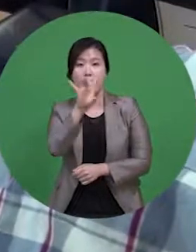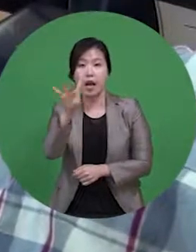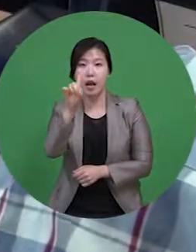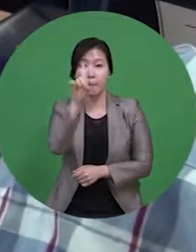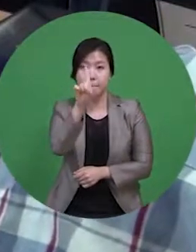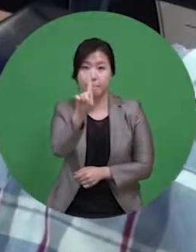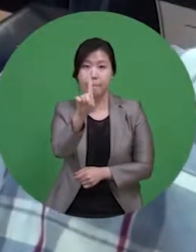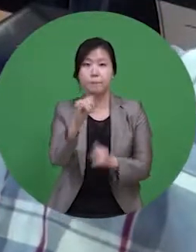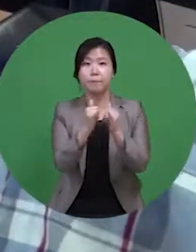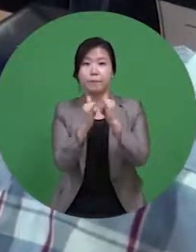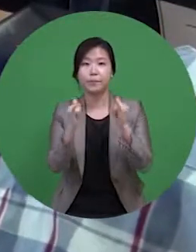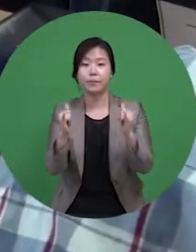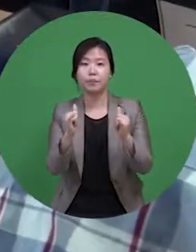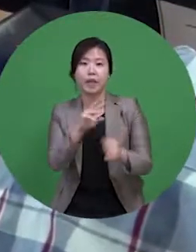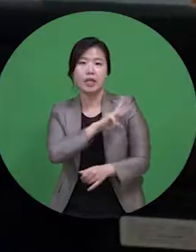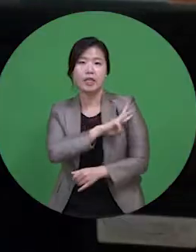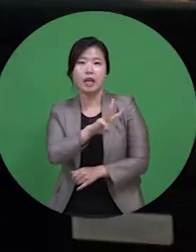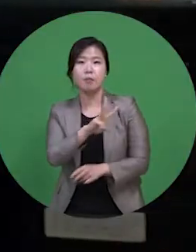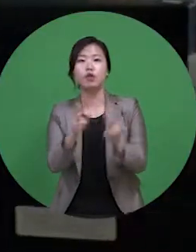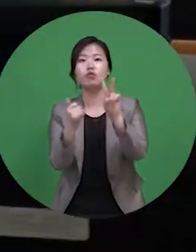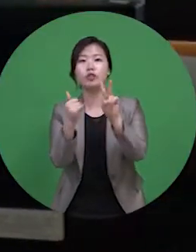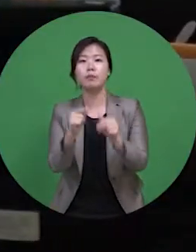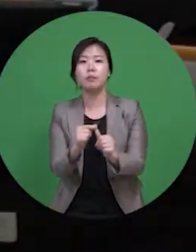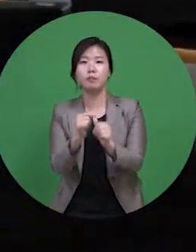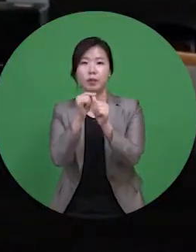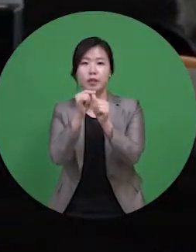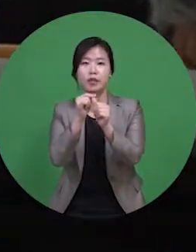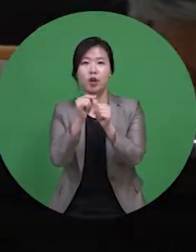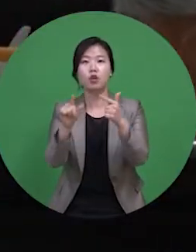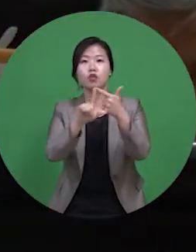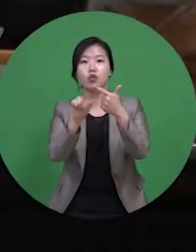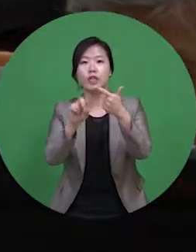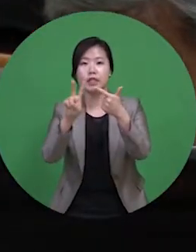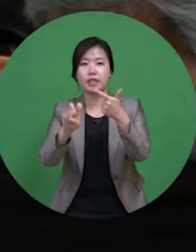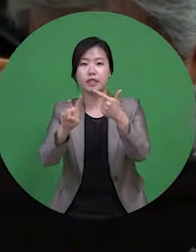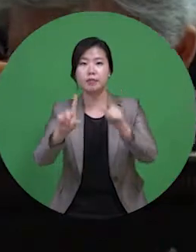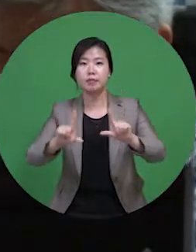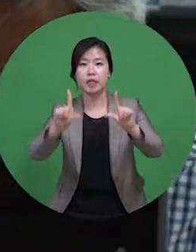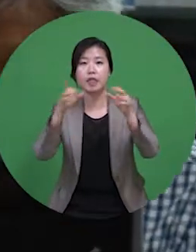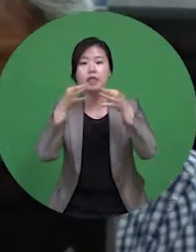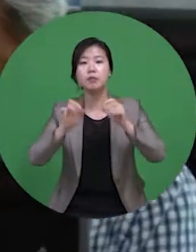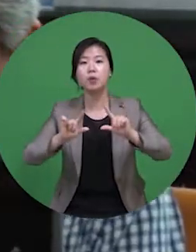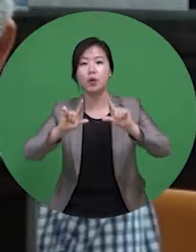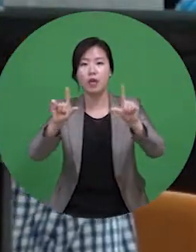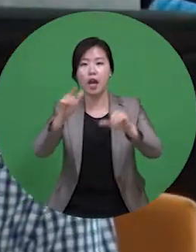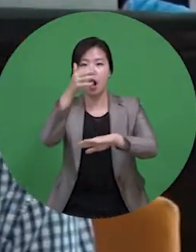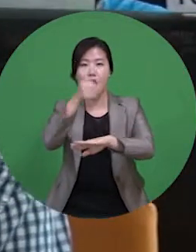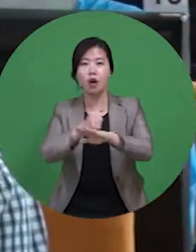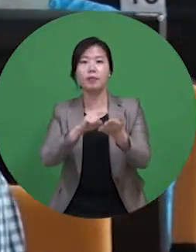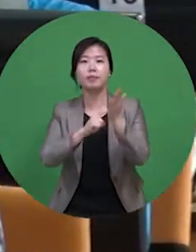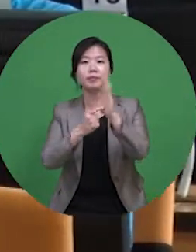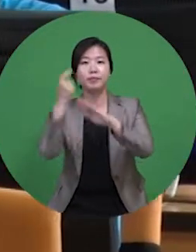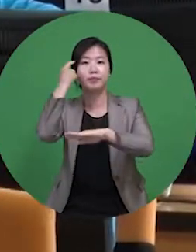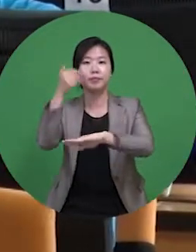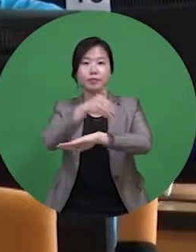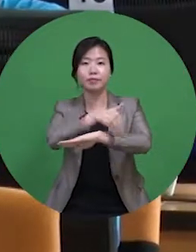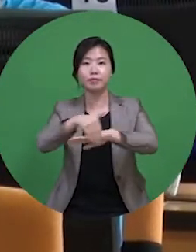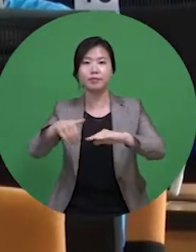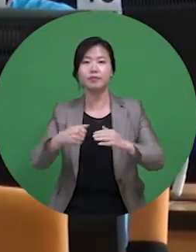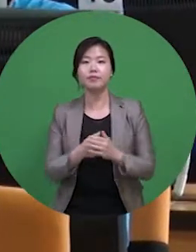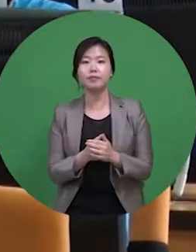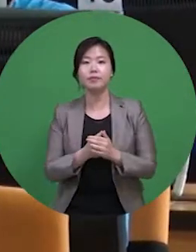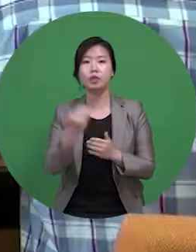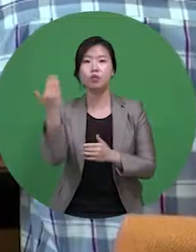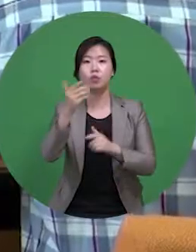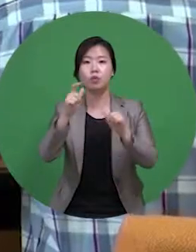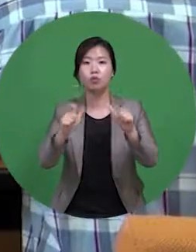최우수상과 우수상 각 1명, 장려상 2명을 선정하고 6월 22일 금요일에 결과를 발표할 예정입니다.